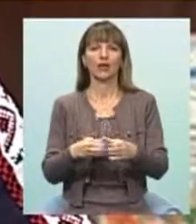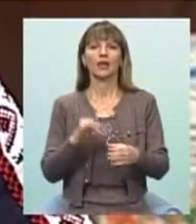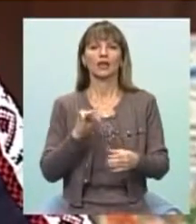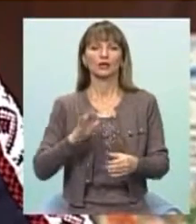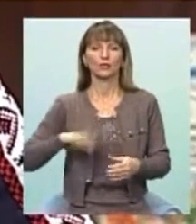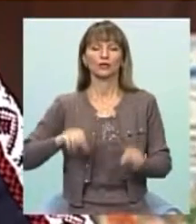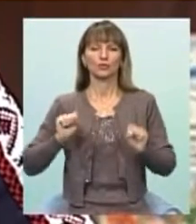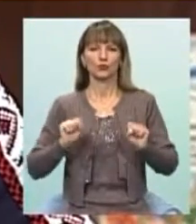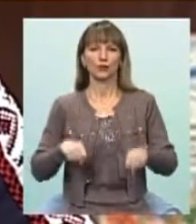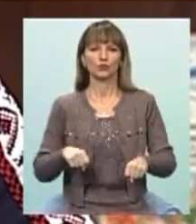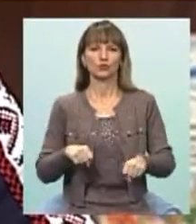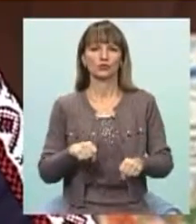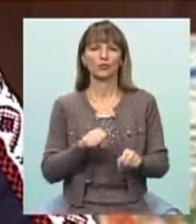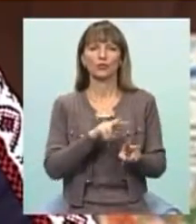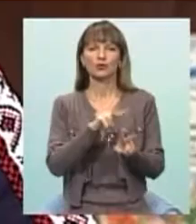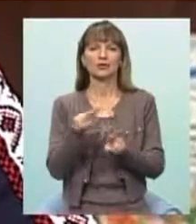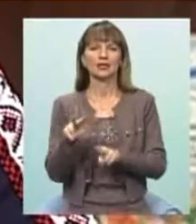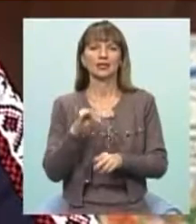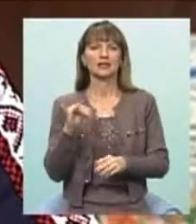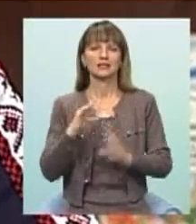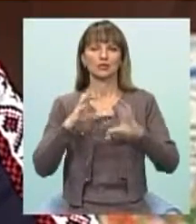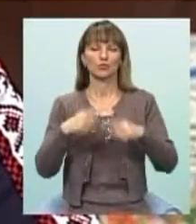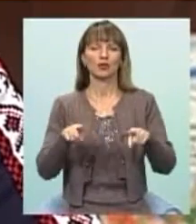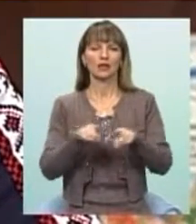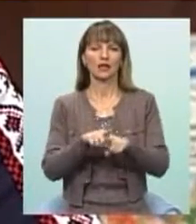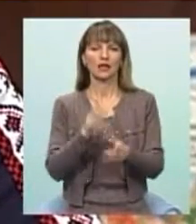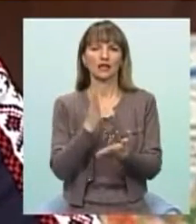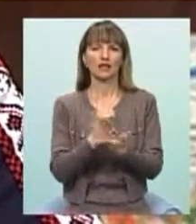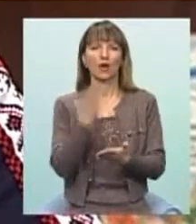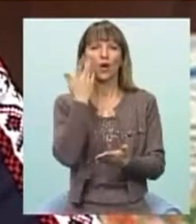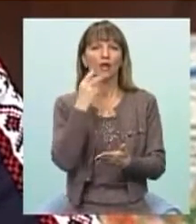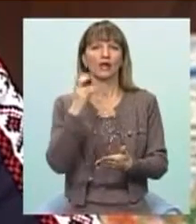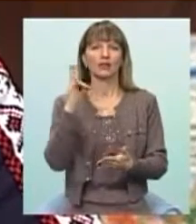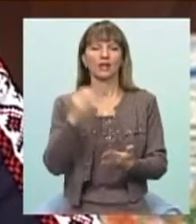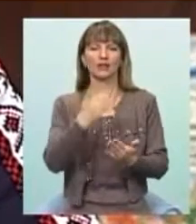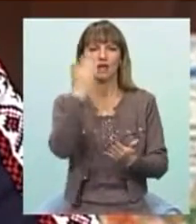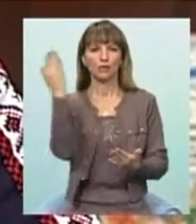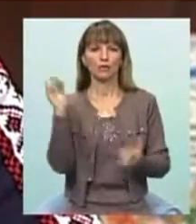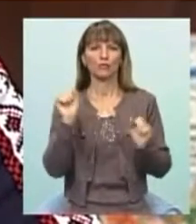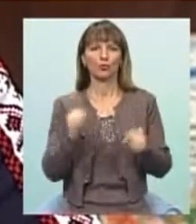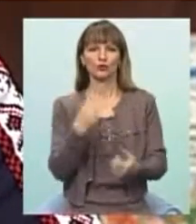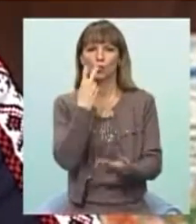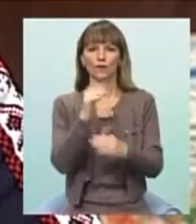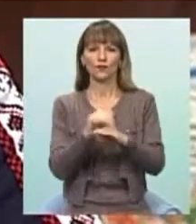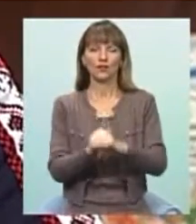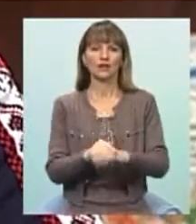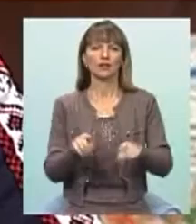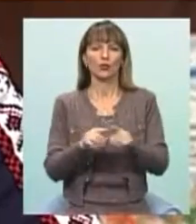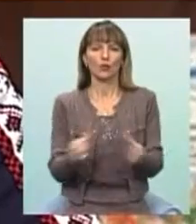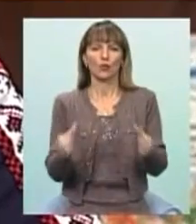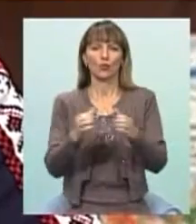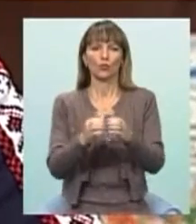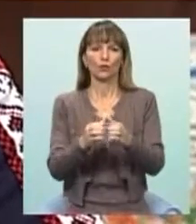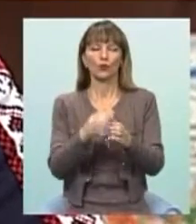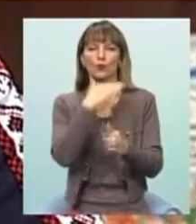І потім можна навіть простежити із земної кулі. Це таке явище, коли на небесному небі можна помітити таку кубку,